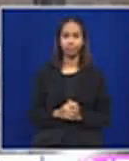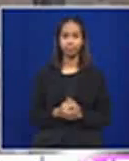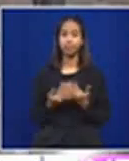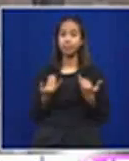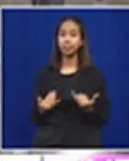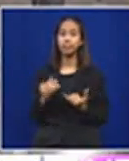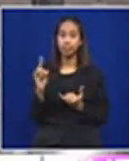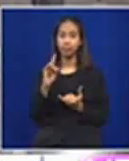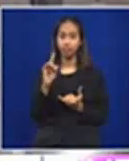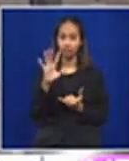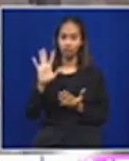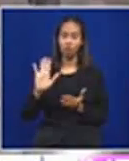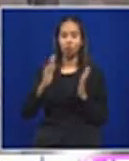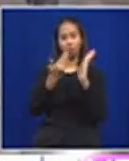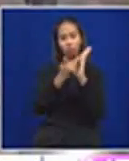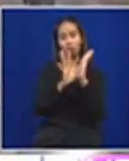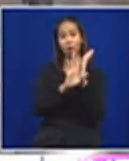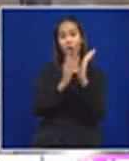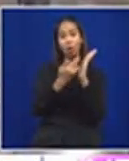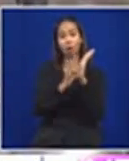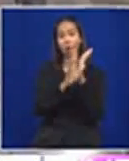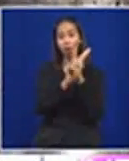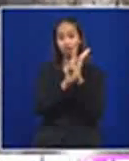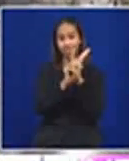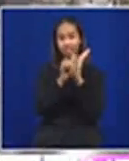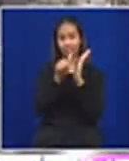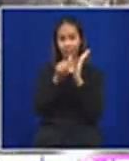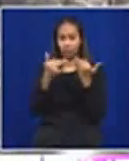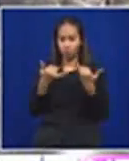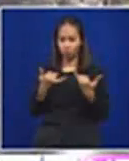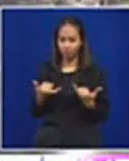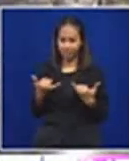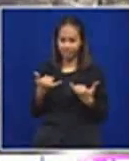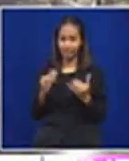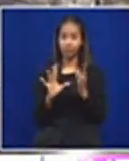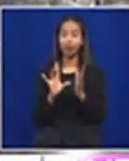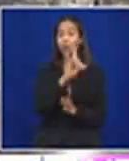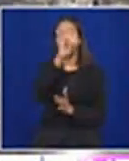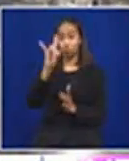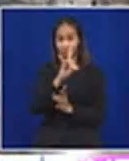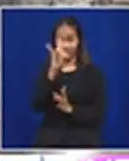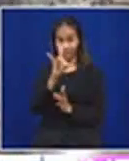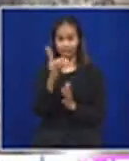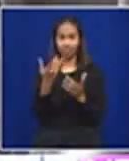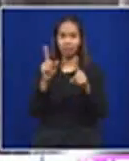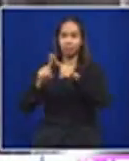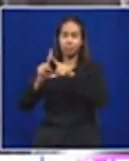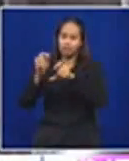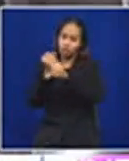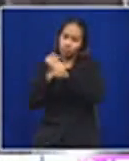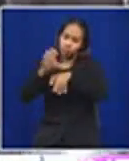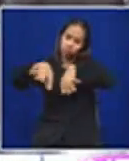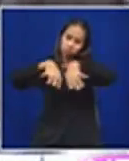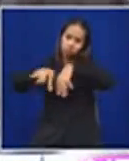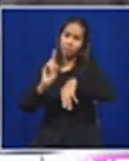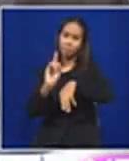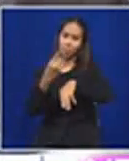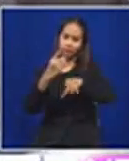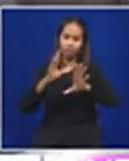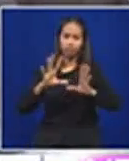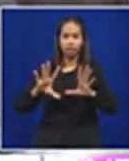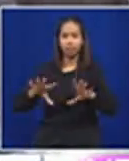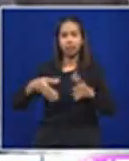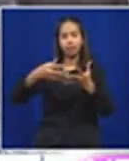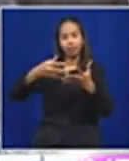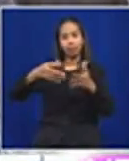ขณะที่สวนสัตว์จังหวัดขอนแก่นปรับปรุงคอกสัตว์ให้มีความอบอุ่นมากขึ้นด้วยการนำฟางกระสอบป่านปูให้สัตว์นอนพร้อมทั้ง